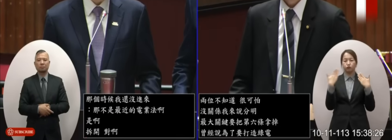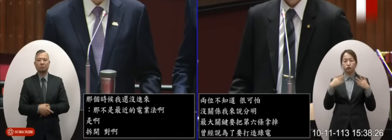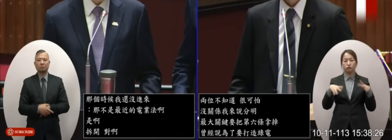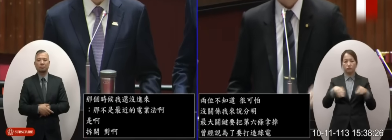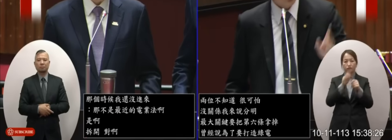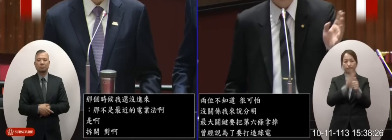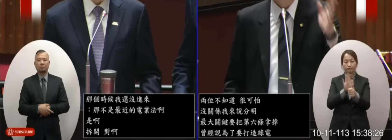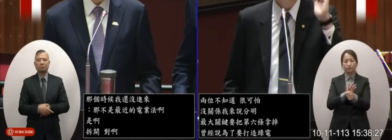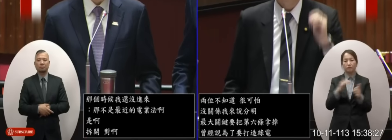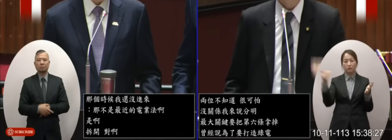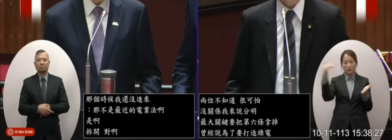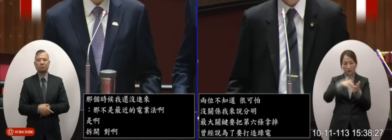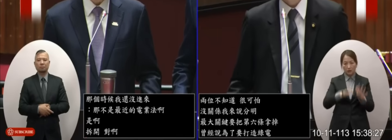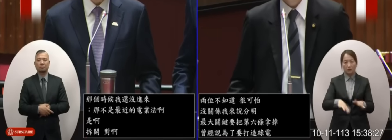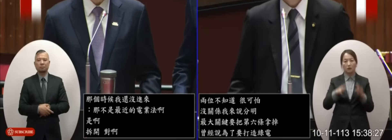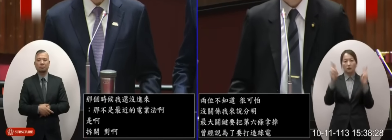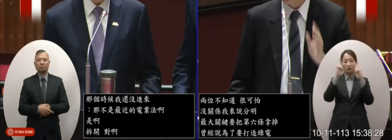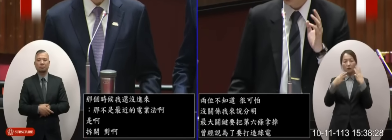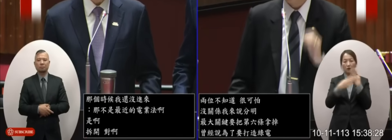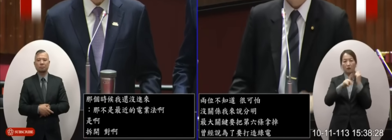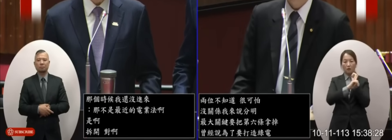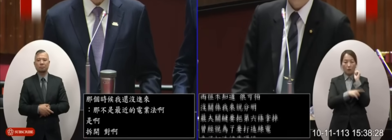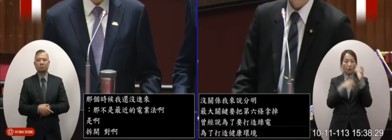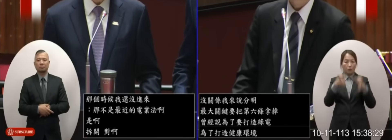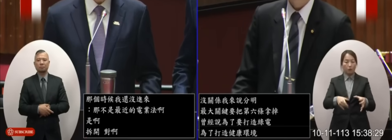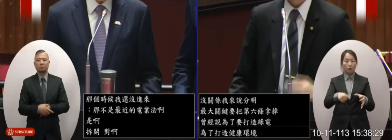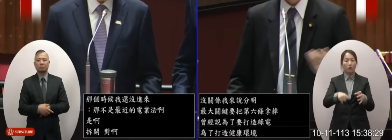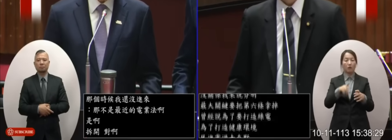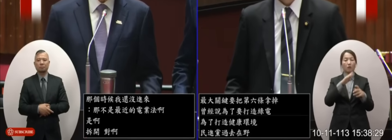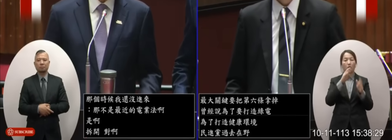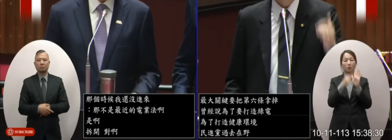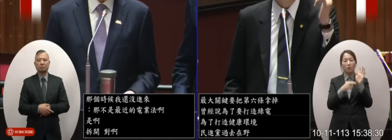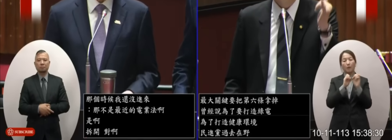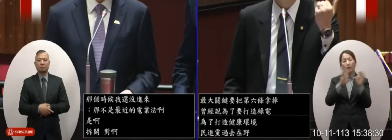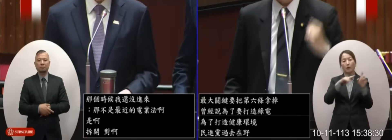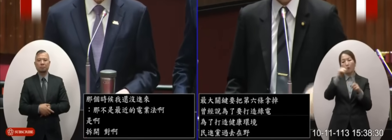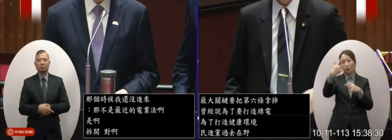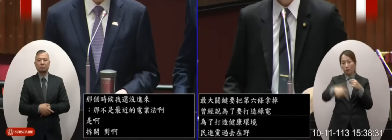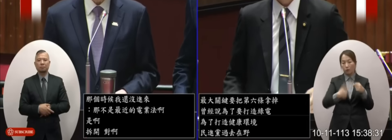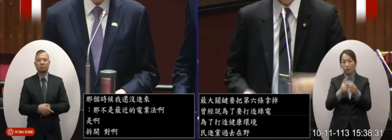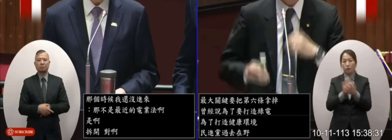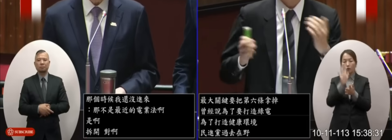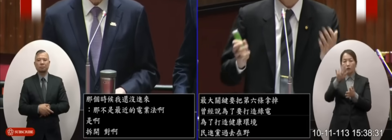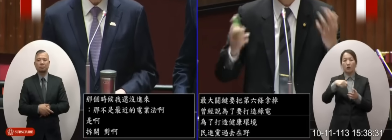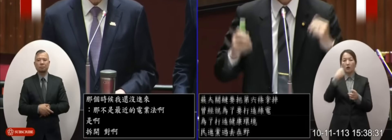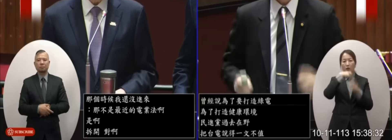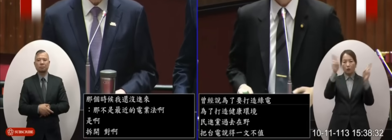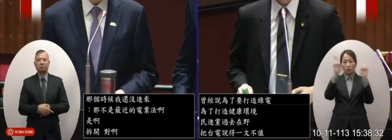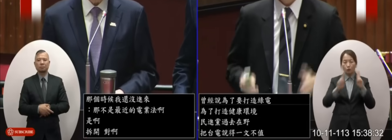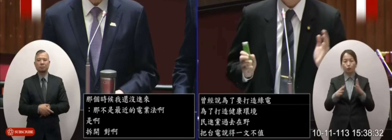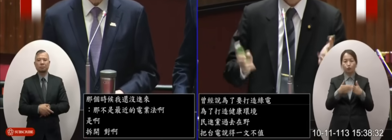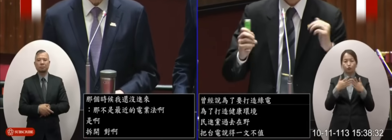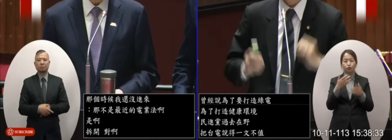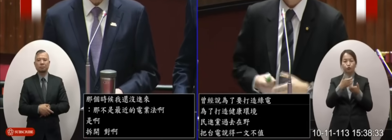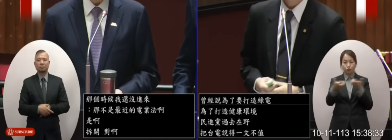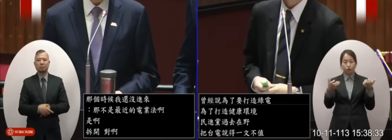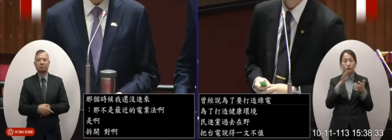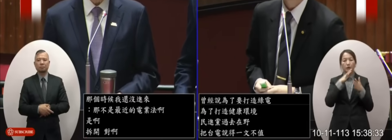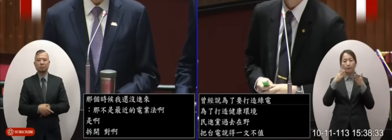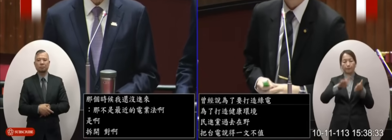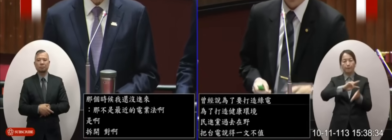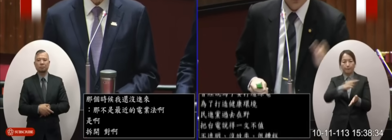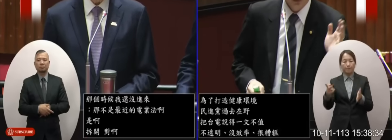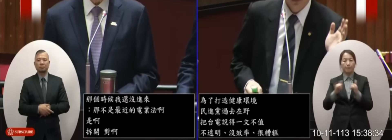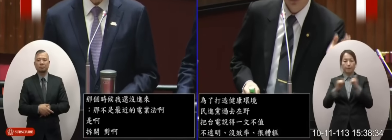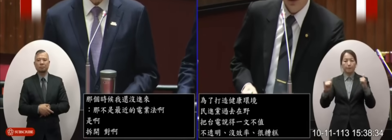整顿，所以搞出一个电业法的版本。这个电业法的版本告诉大家，6年之后台电要分拆，等于走向民营化